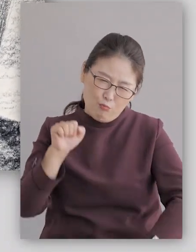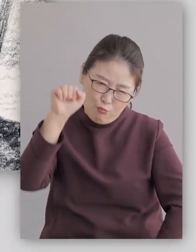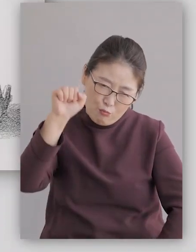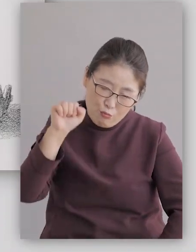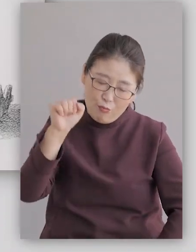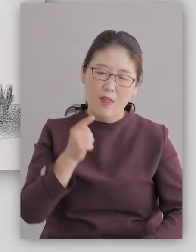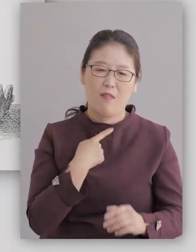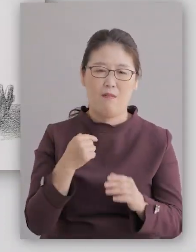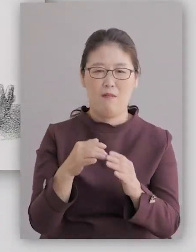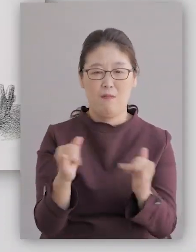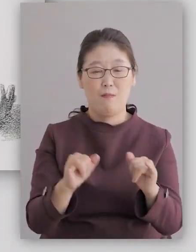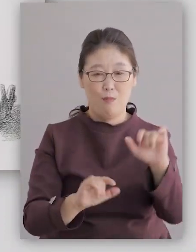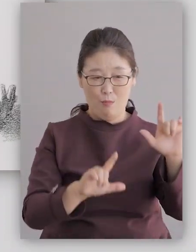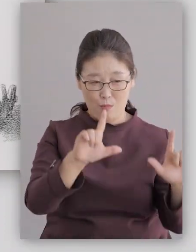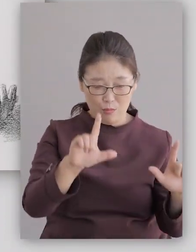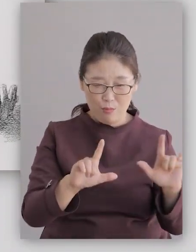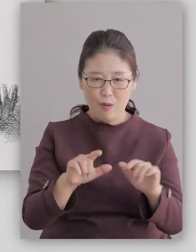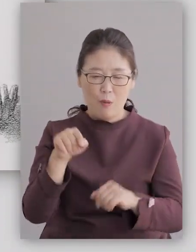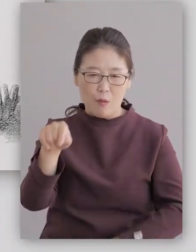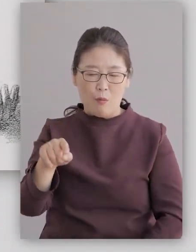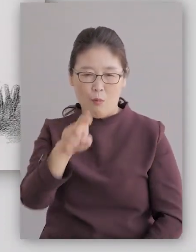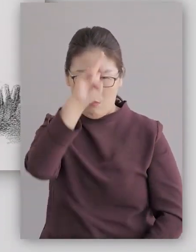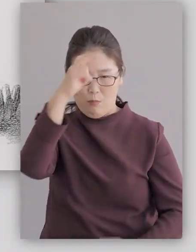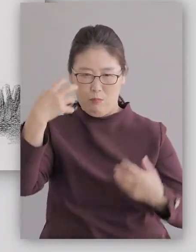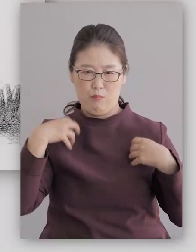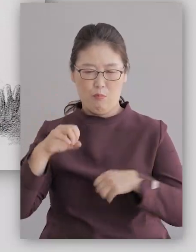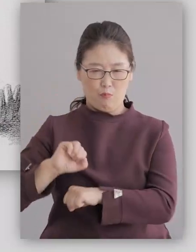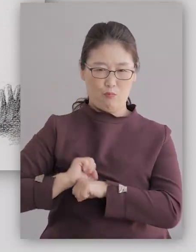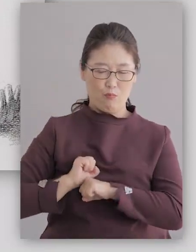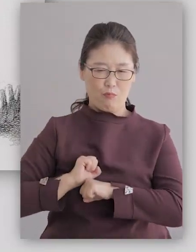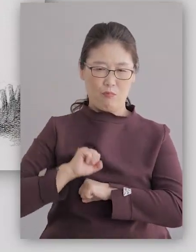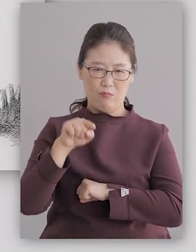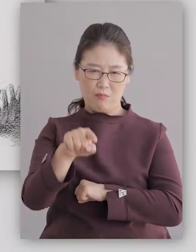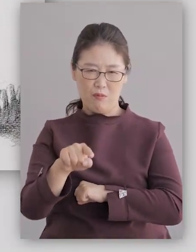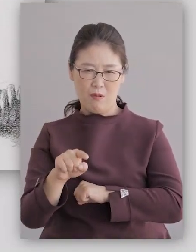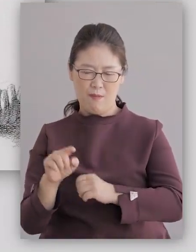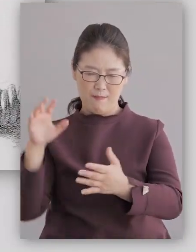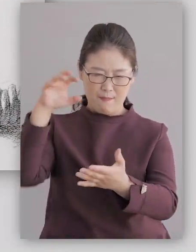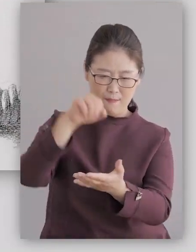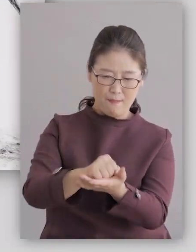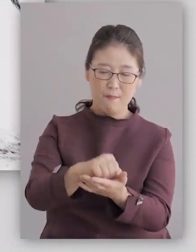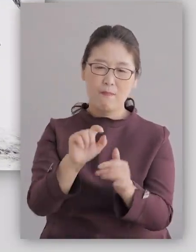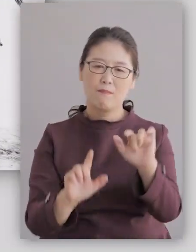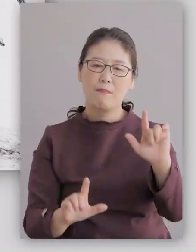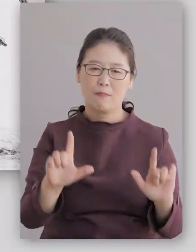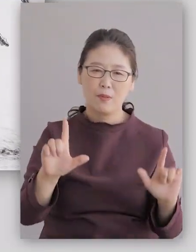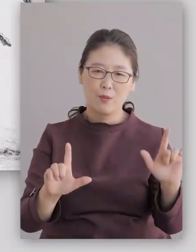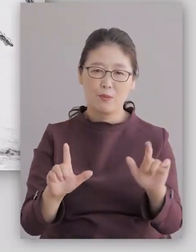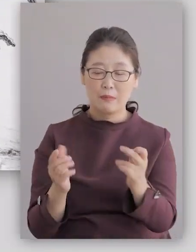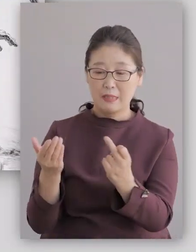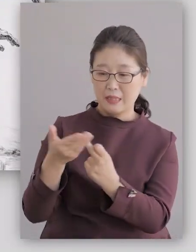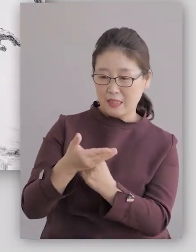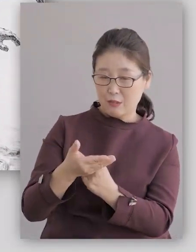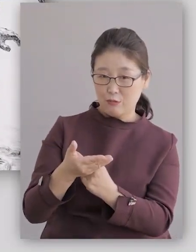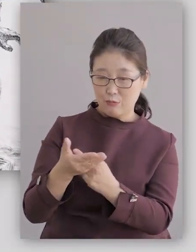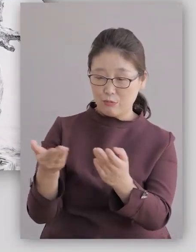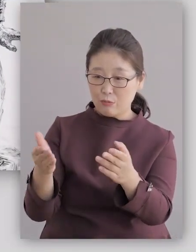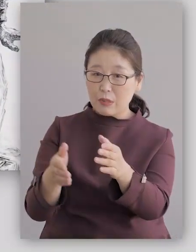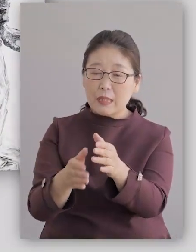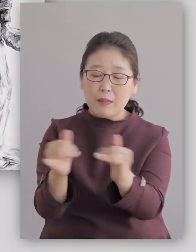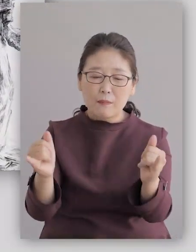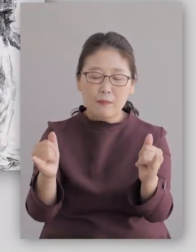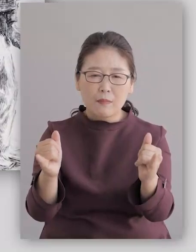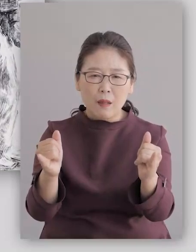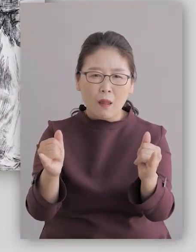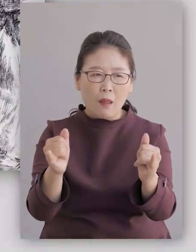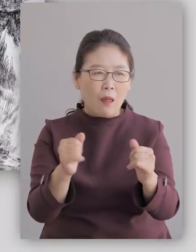모습, 그리고 정부군들이 어떤 식으로 대응을 했는지, 그리고 제주도민들이 살기 위해서